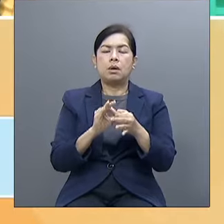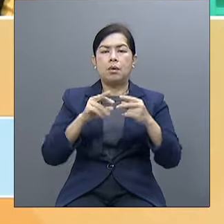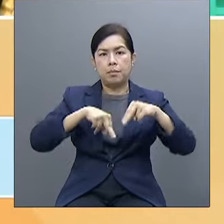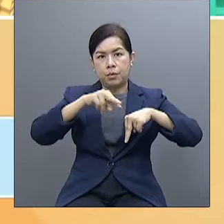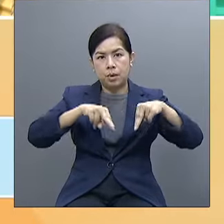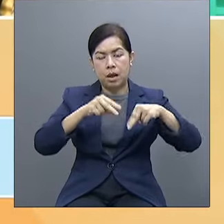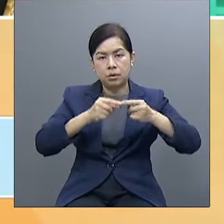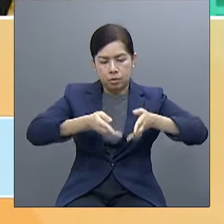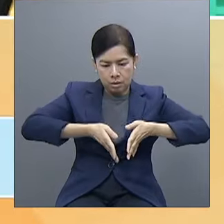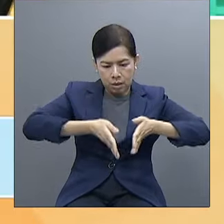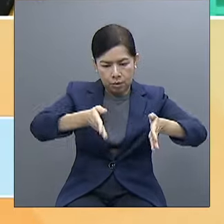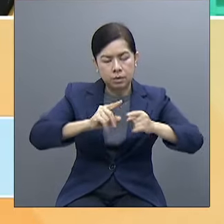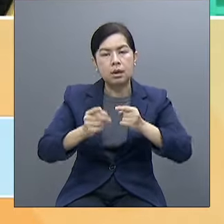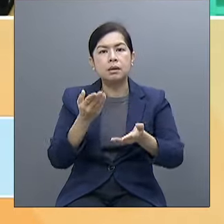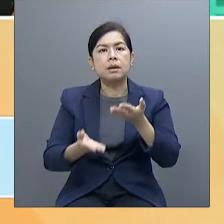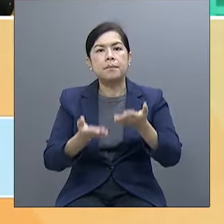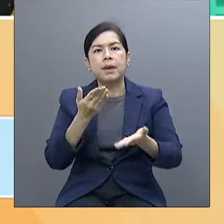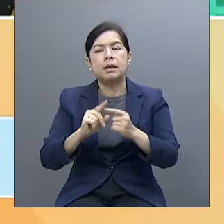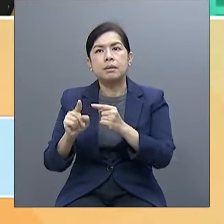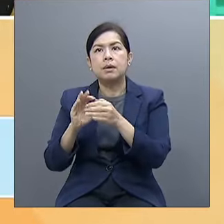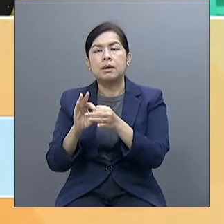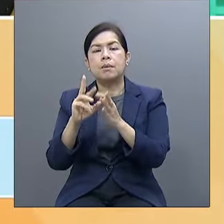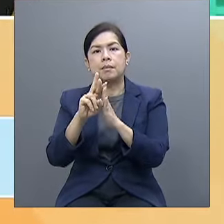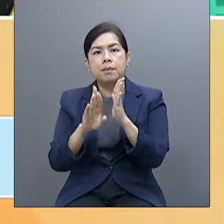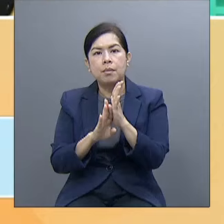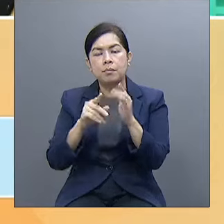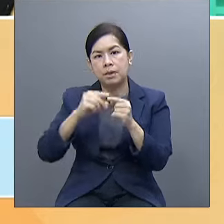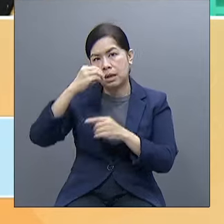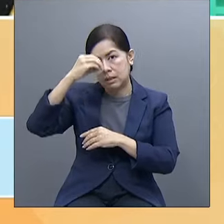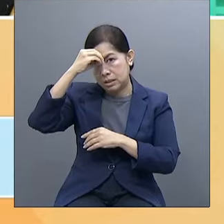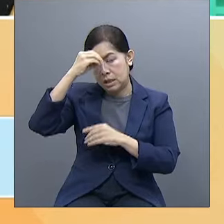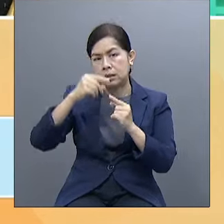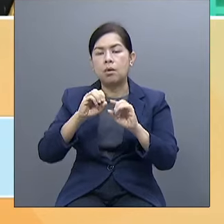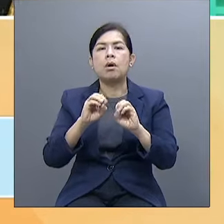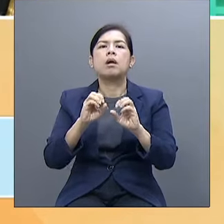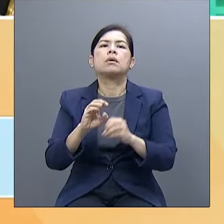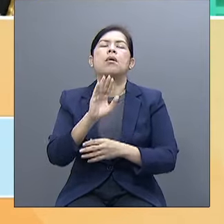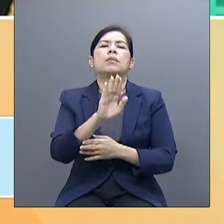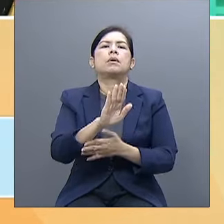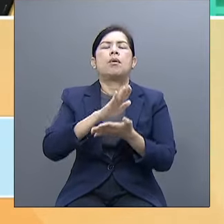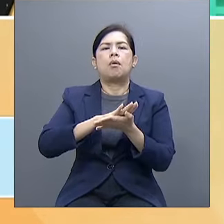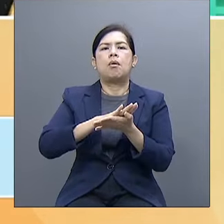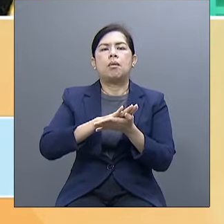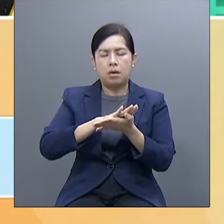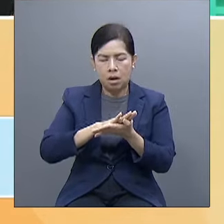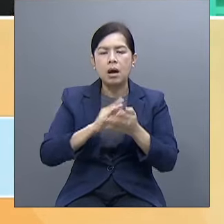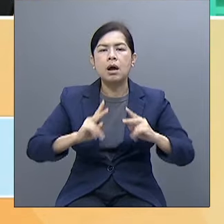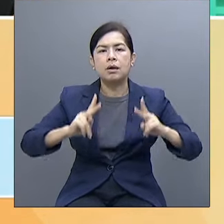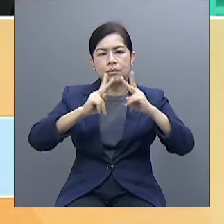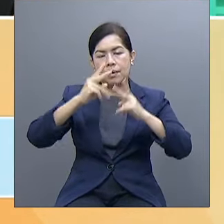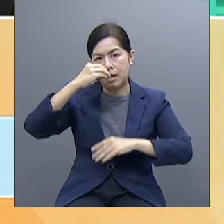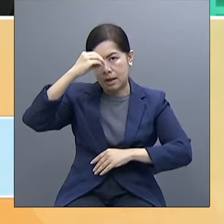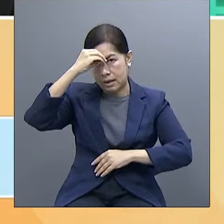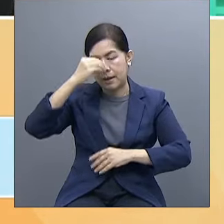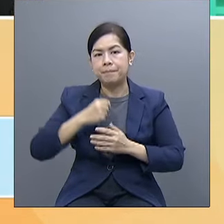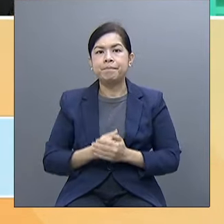ทางเรื่องไฟฟ้าประปาแต่เรื่องระบบการศึกษานี่ส่วนใหญ่แล้วเนี่ยมันเป็นของกระทรวงศึกษาธิการท้องถิ่นก็เลยบอกว่า